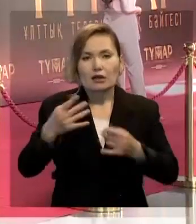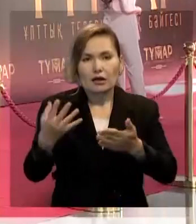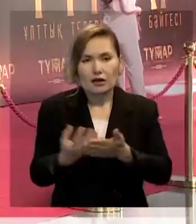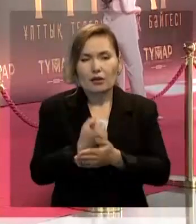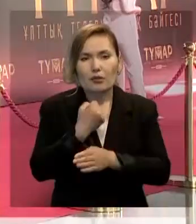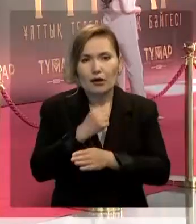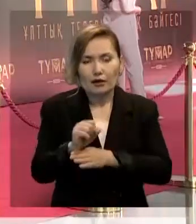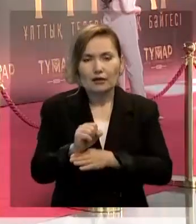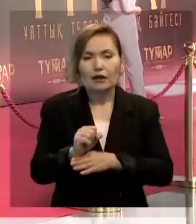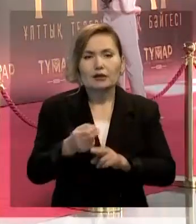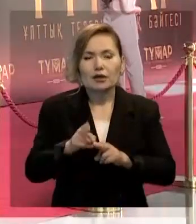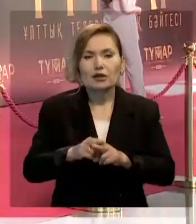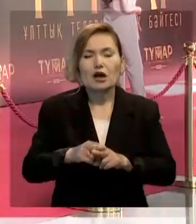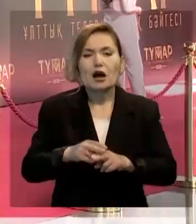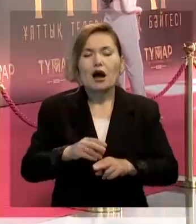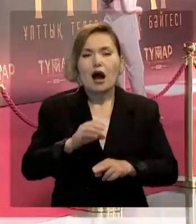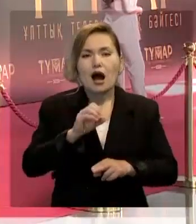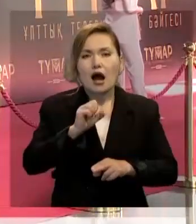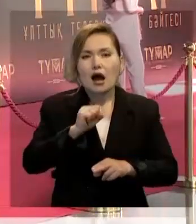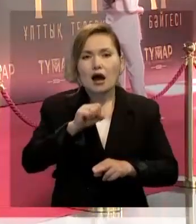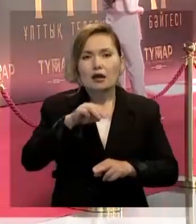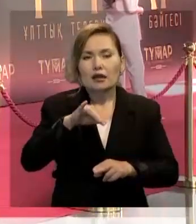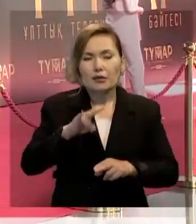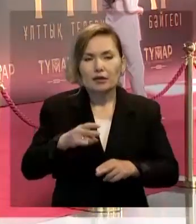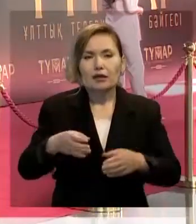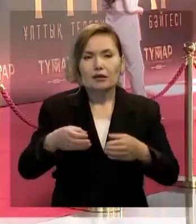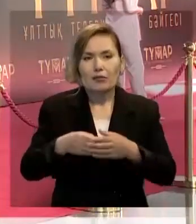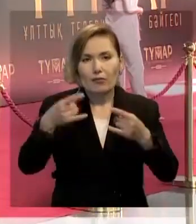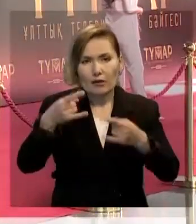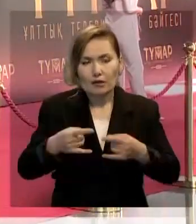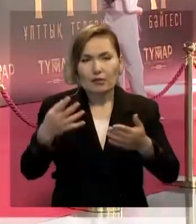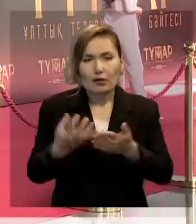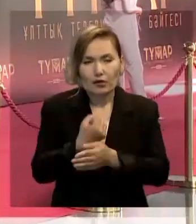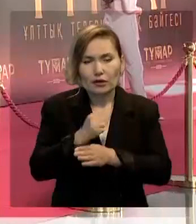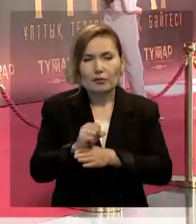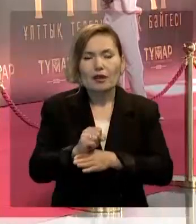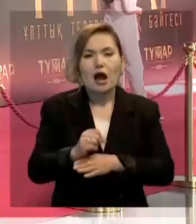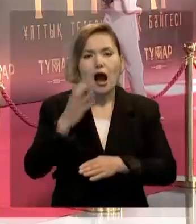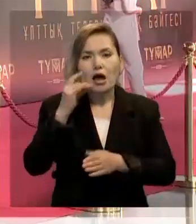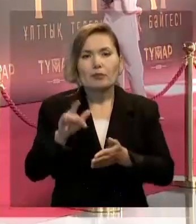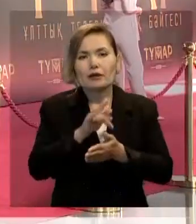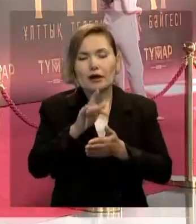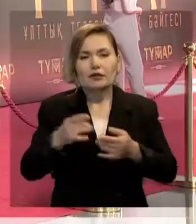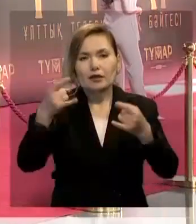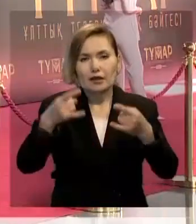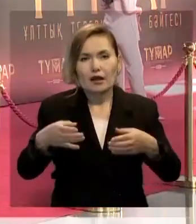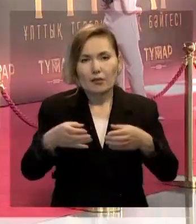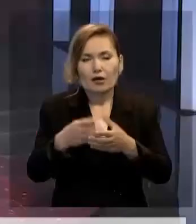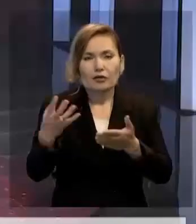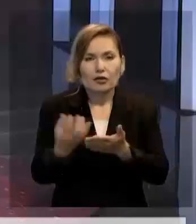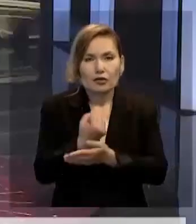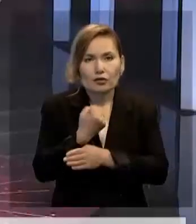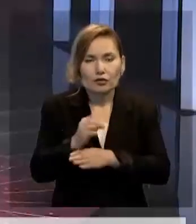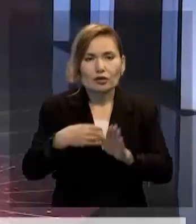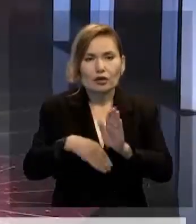ток-шоуды Атамекен арнасы алды, ал үздік ойын-сауық бағдарламасы Алматы телеарнасына бұйырған екен. Дәл